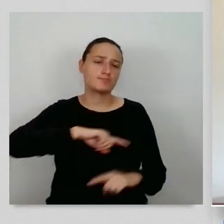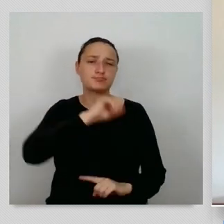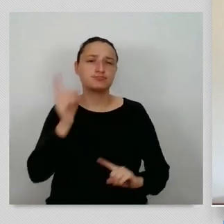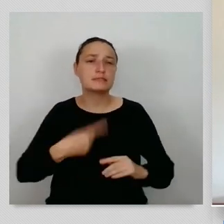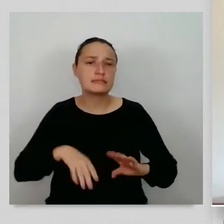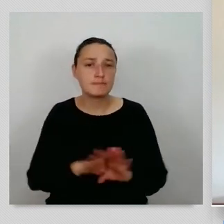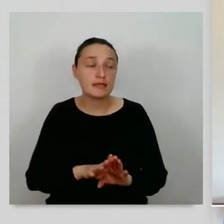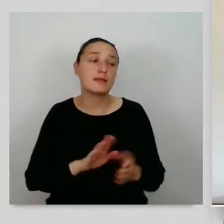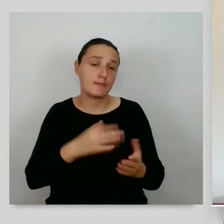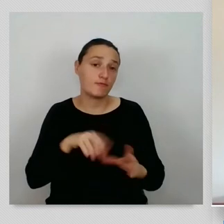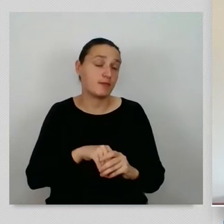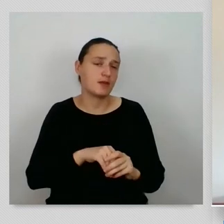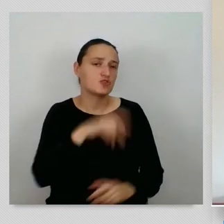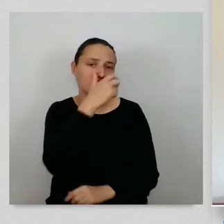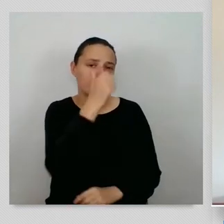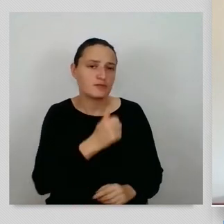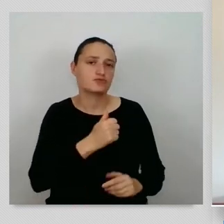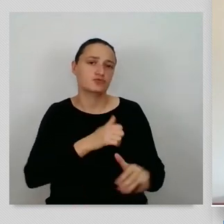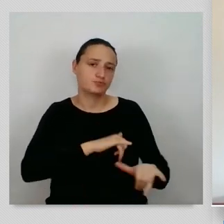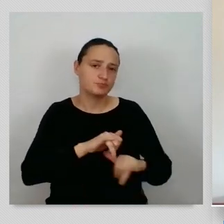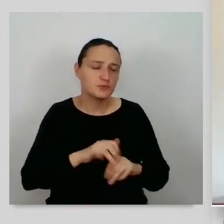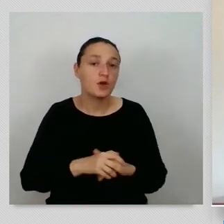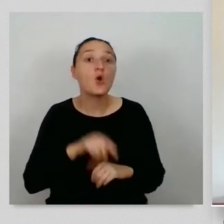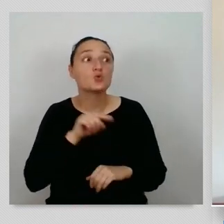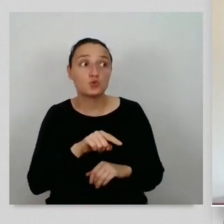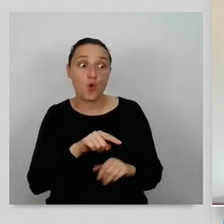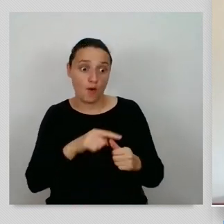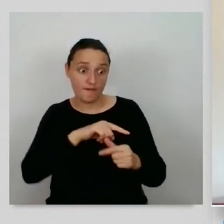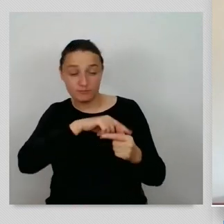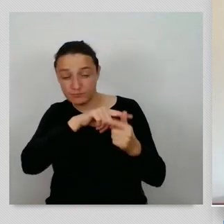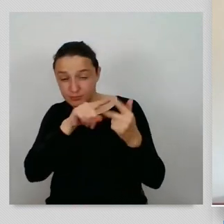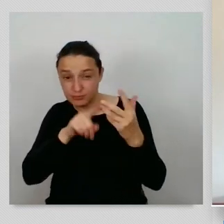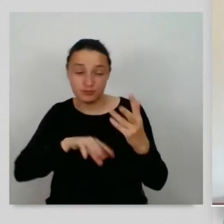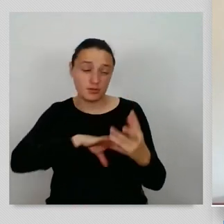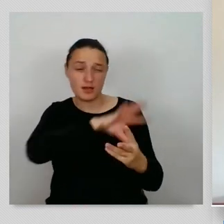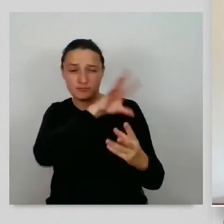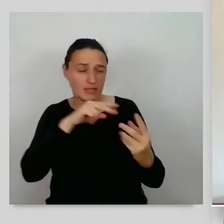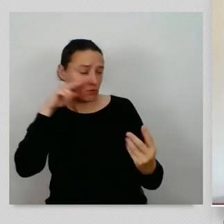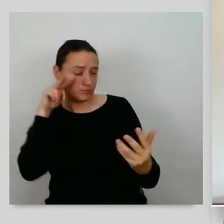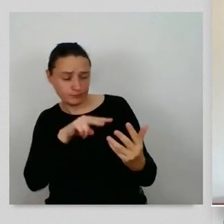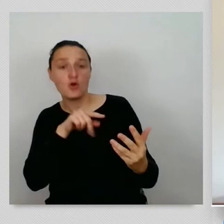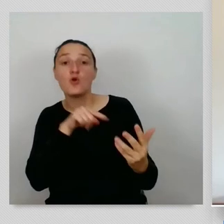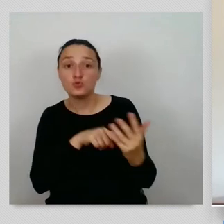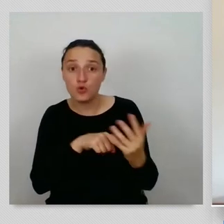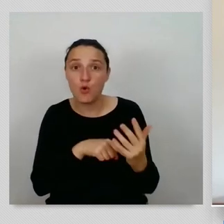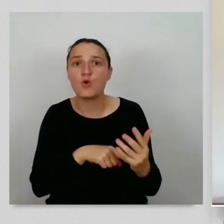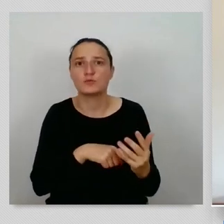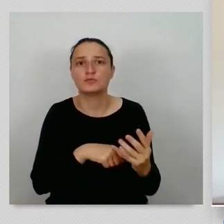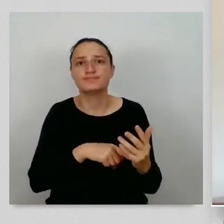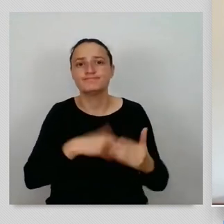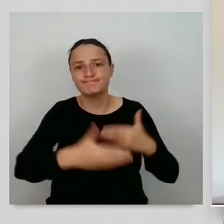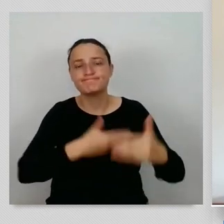gospodarkę odpadami. Ponieważ tylko takie spojrzenie całościowe może nas doprowadzić do